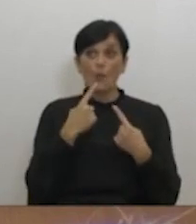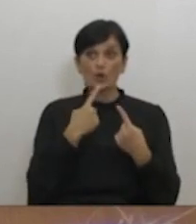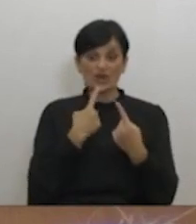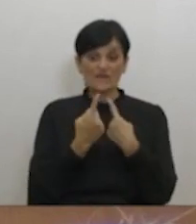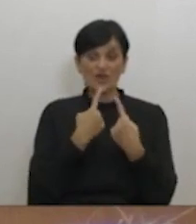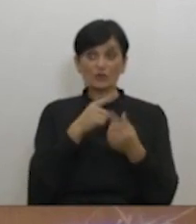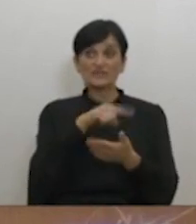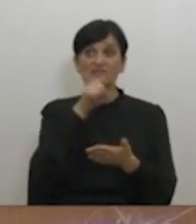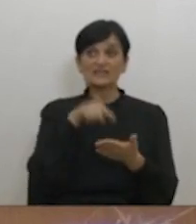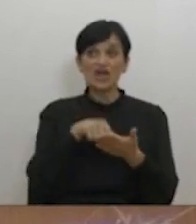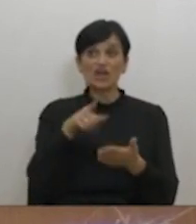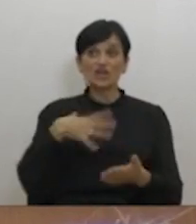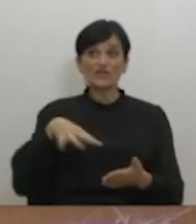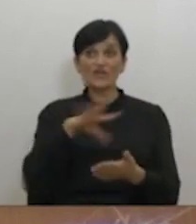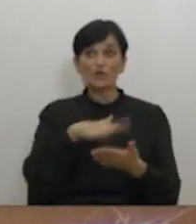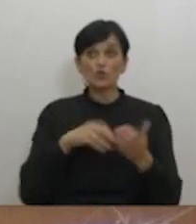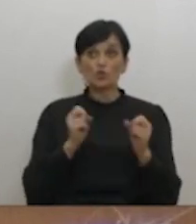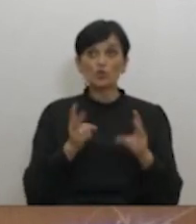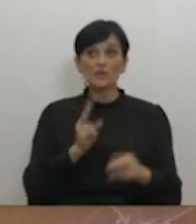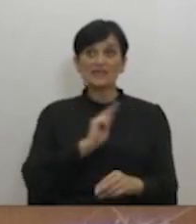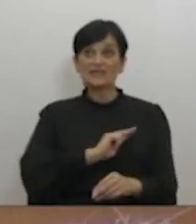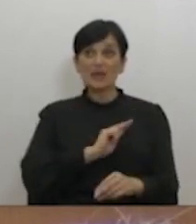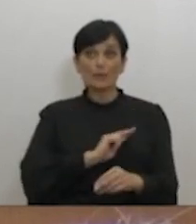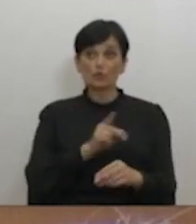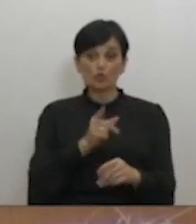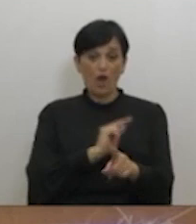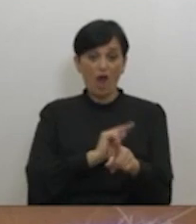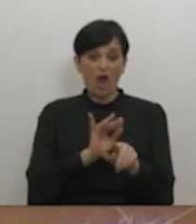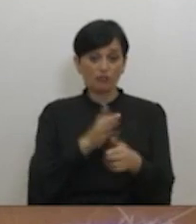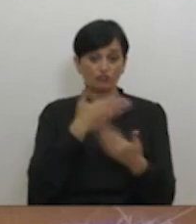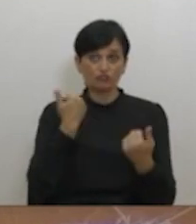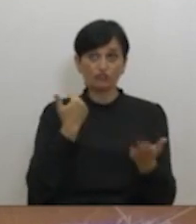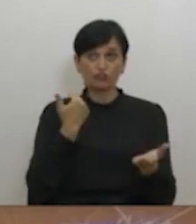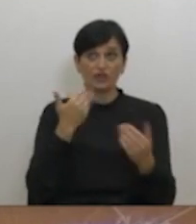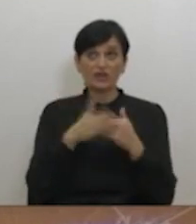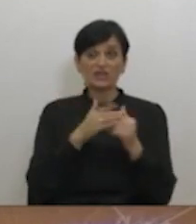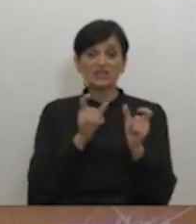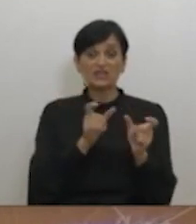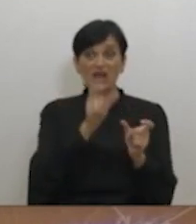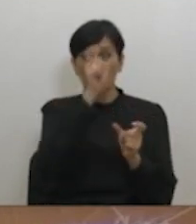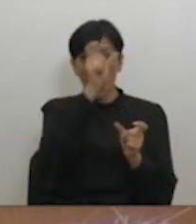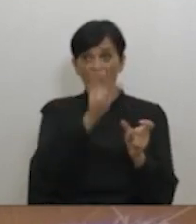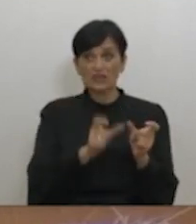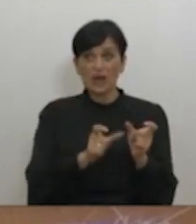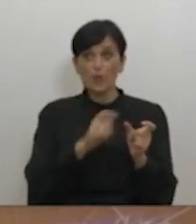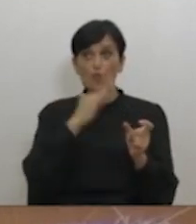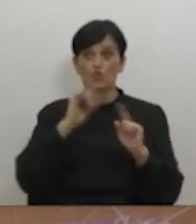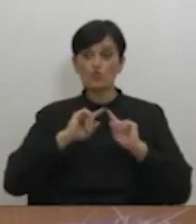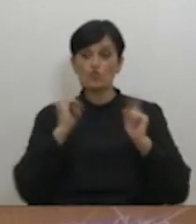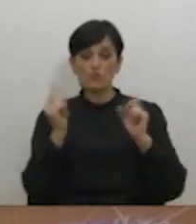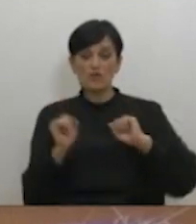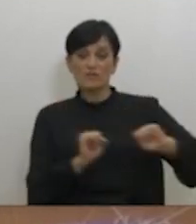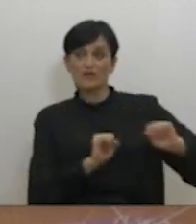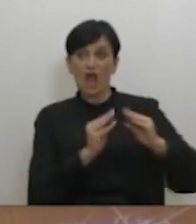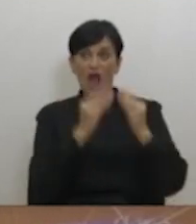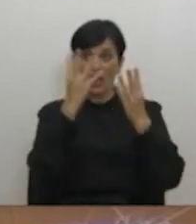გვესაუბრება საკითხზე, როცა ქვეყანაში უსაფრთხოების სამსახურიც კი აღარ მუშაობს და დასანქცირებულ ადამიანს გადაებარა მთელი უმრავლესობა 10 დღე და